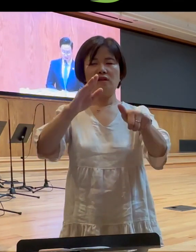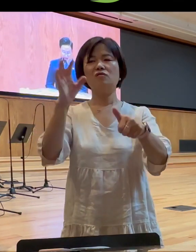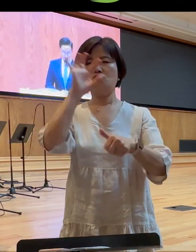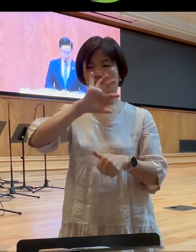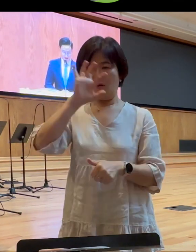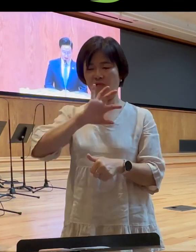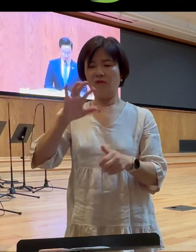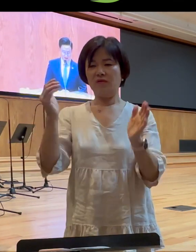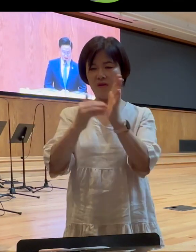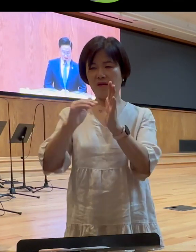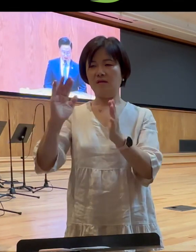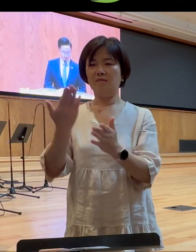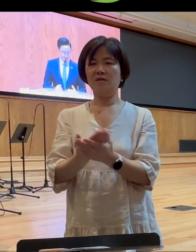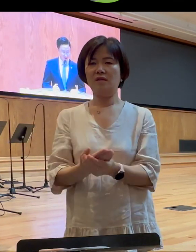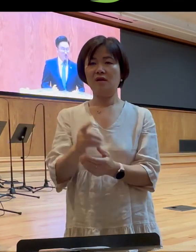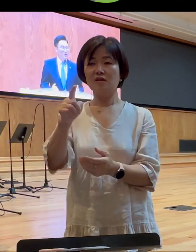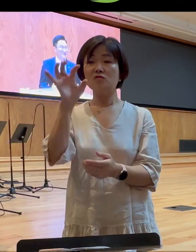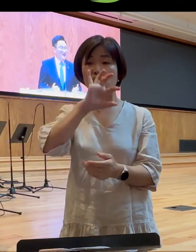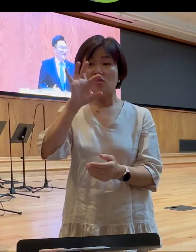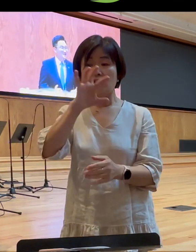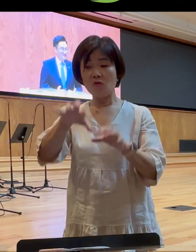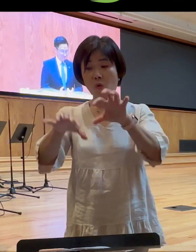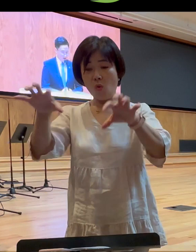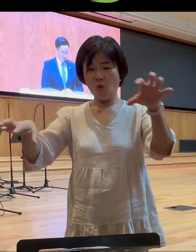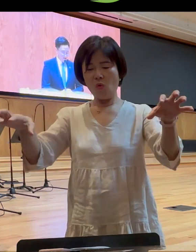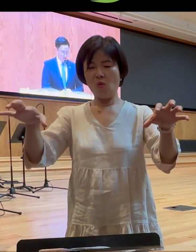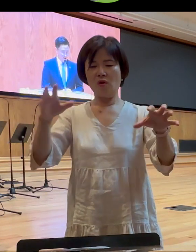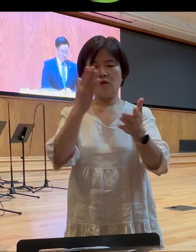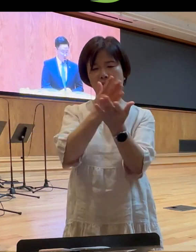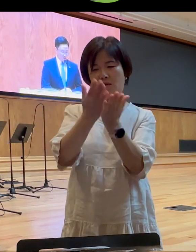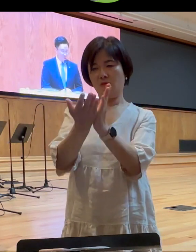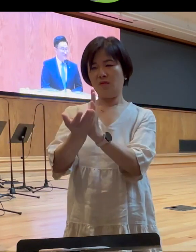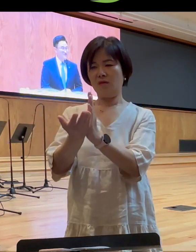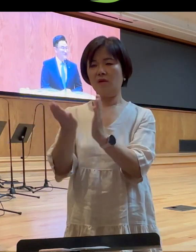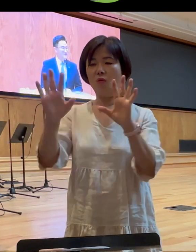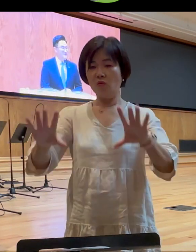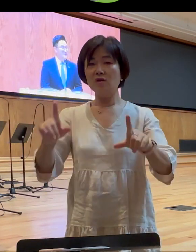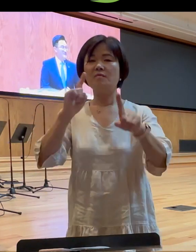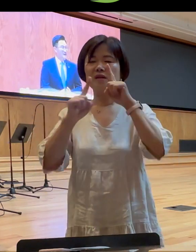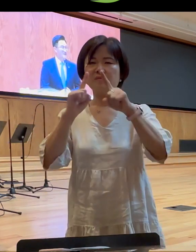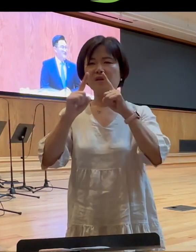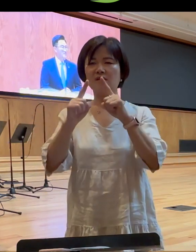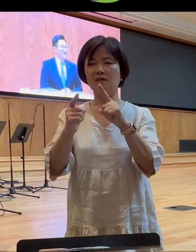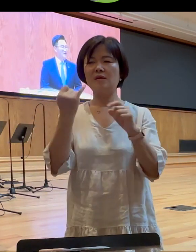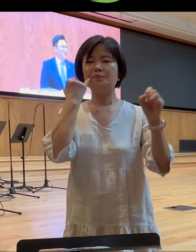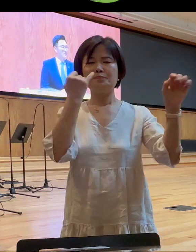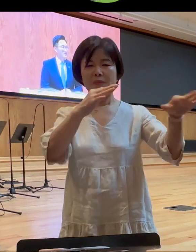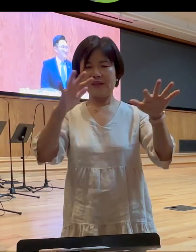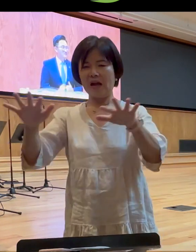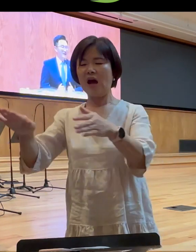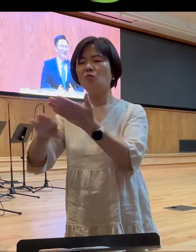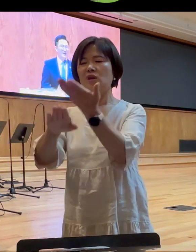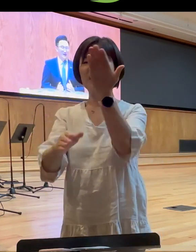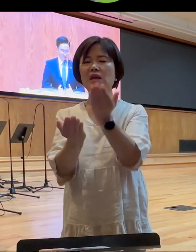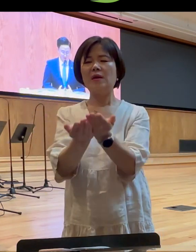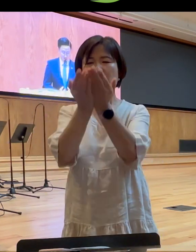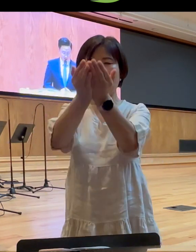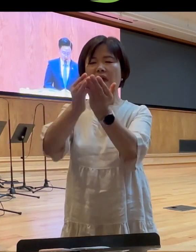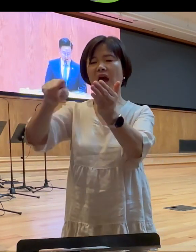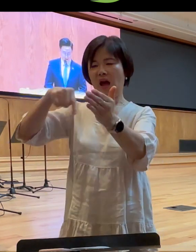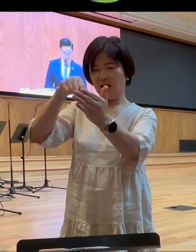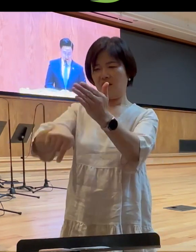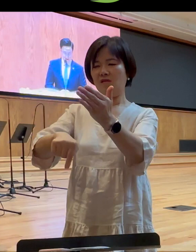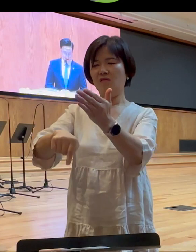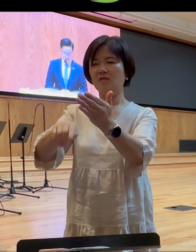하셨습니다. 그 훈련의 장소가 다양했지만 오늘 본문에서는 갈릴리 바다 위 배 안입니다.